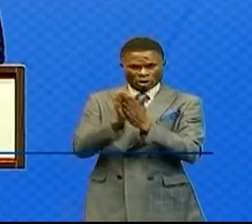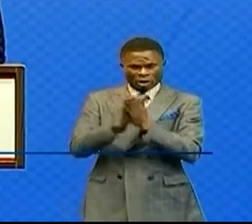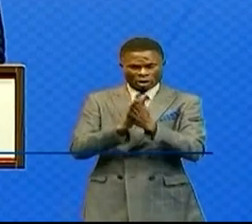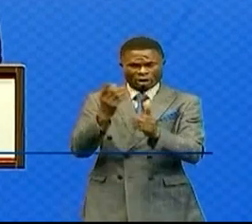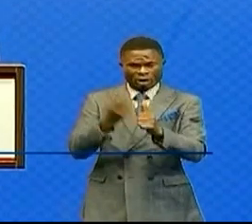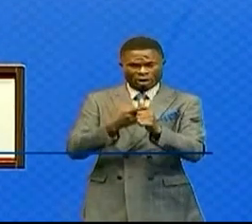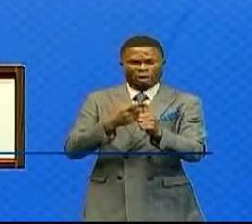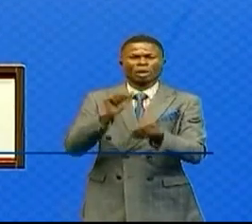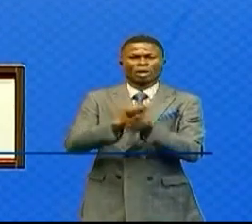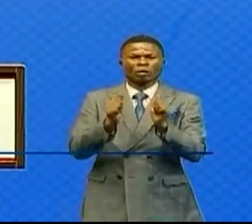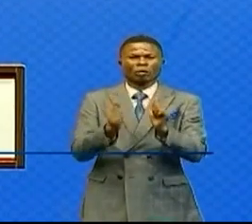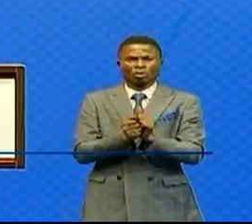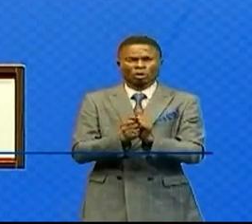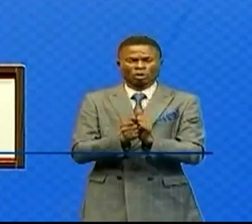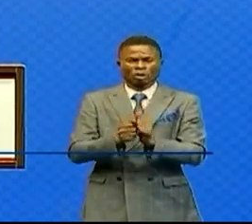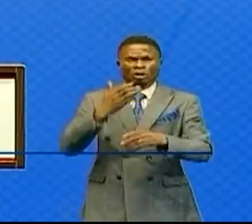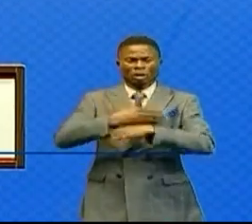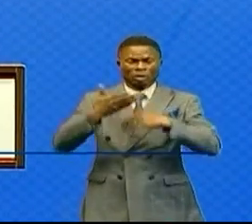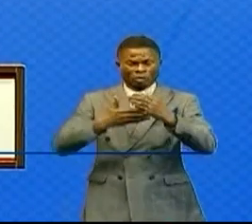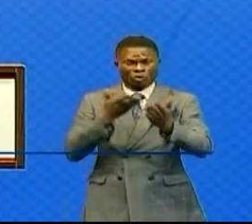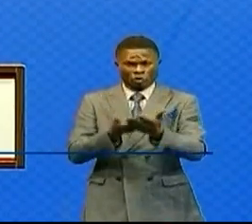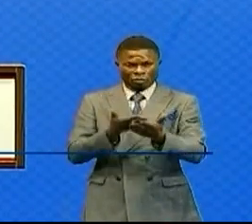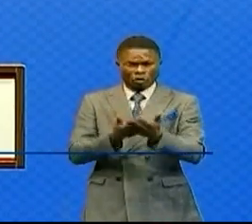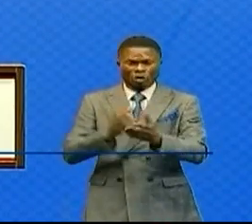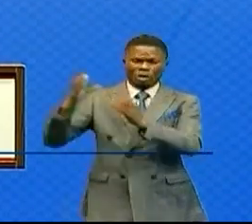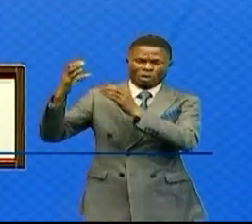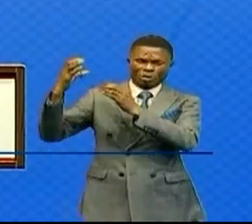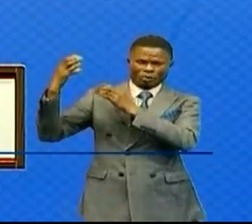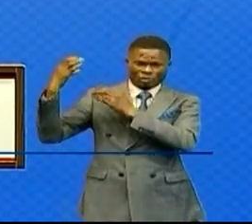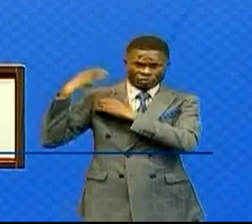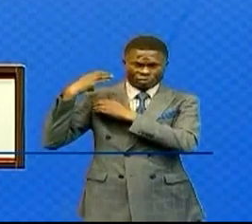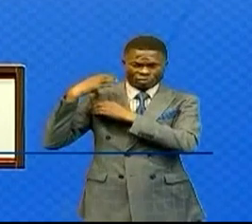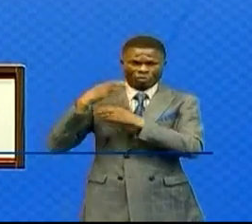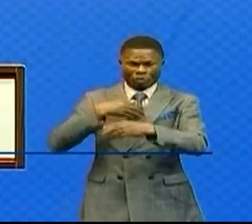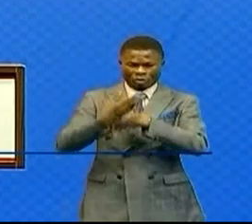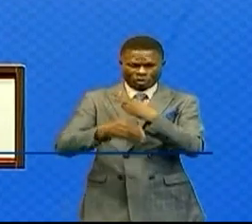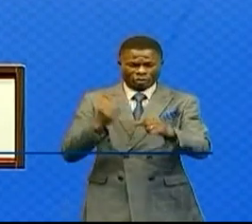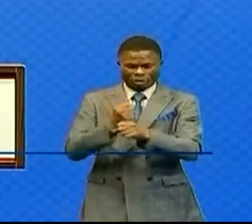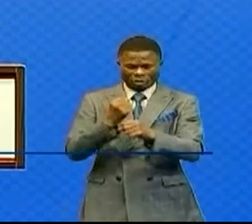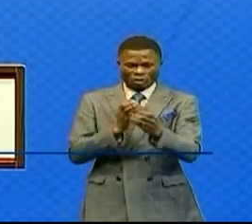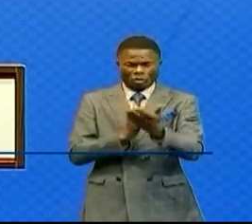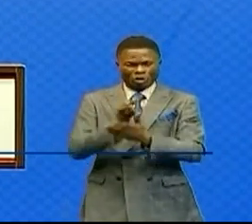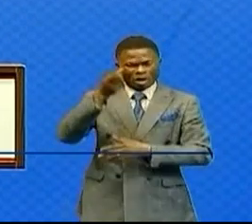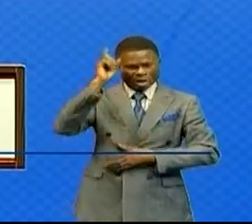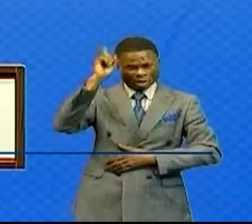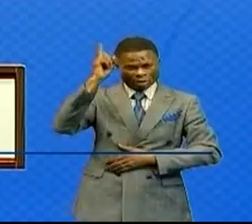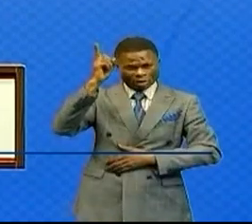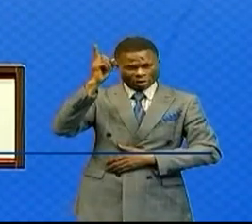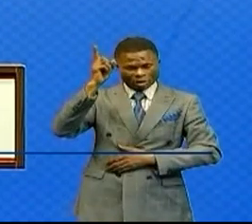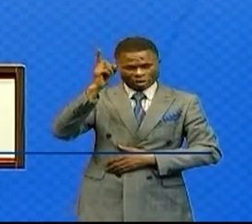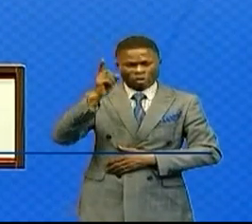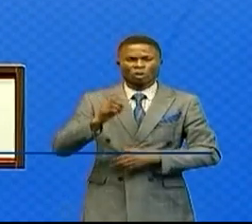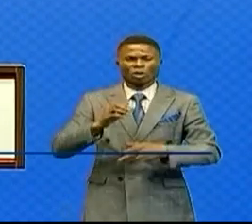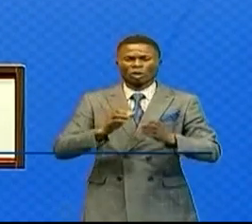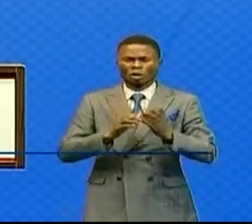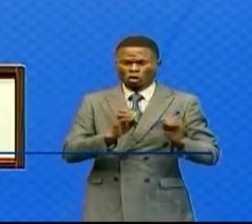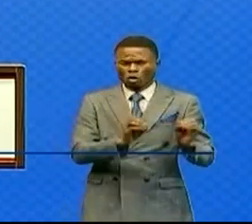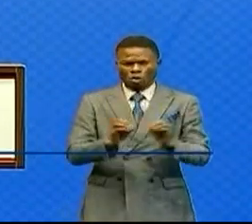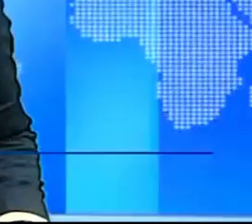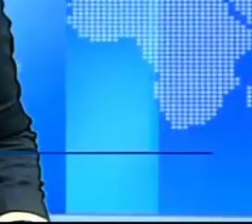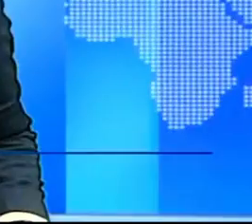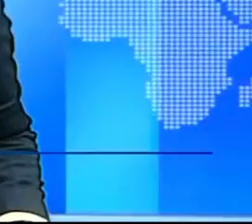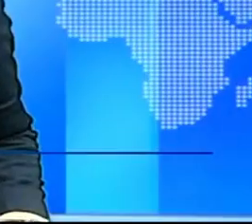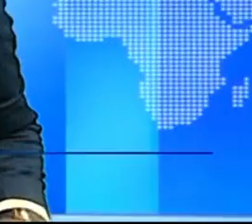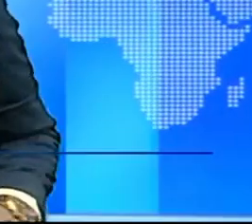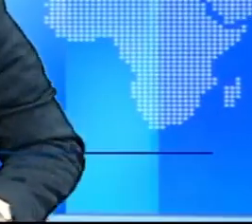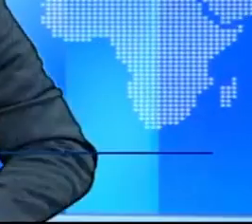le problème qui plombe des structures étatiques on charge d'assurer cette fonction primordiale de maintenance de nos routes